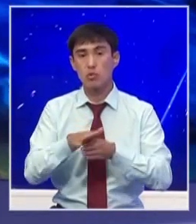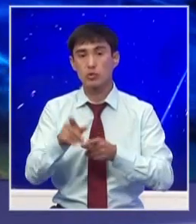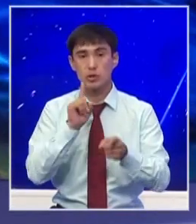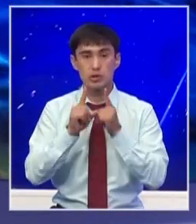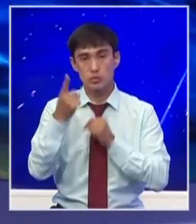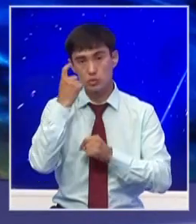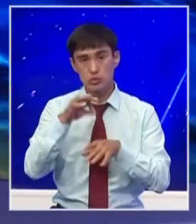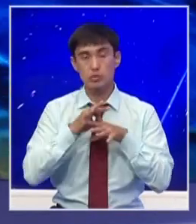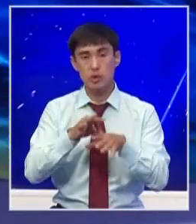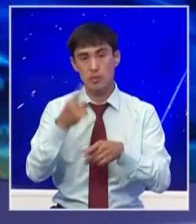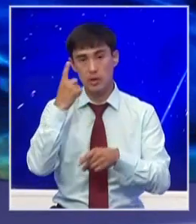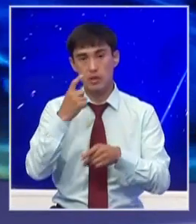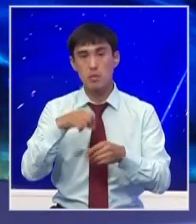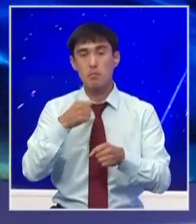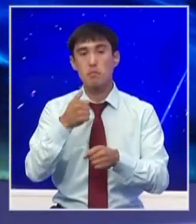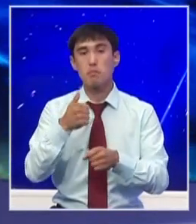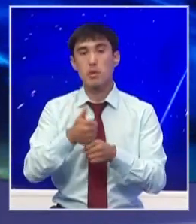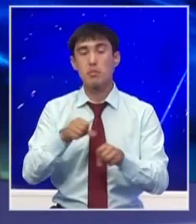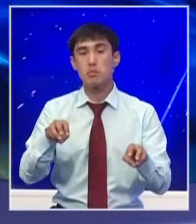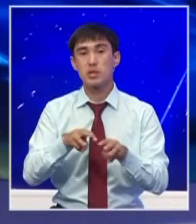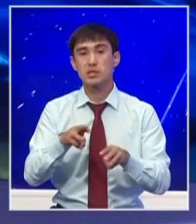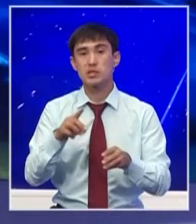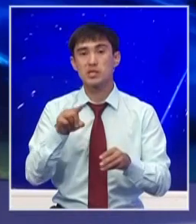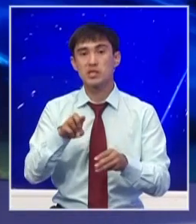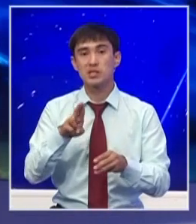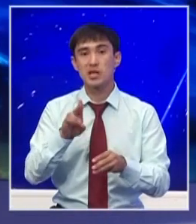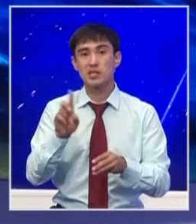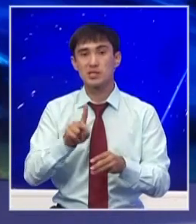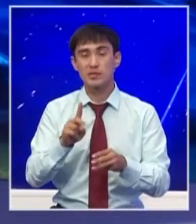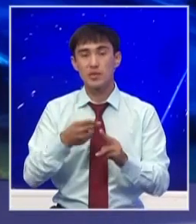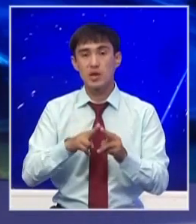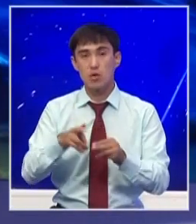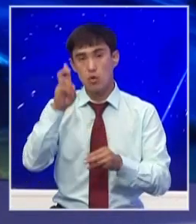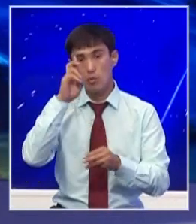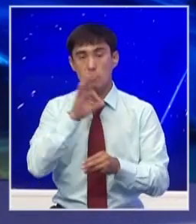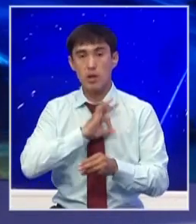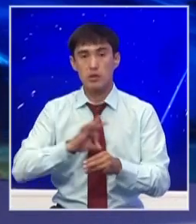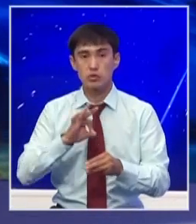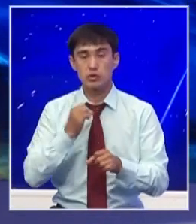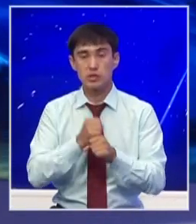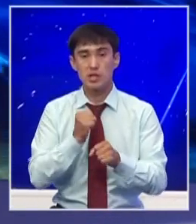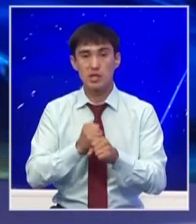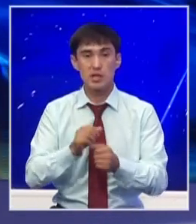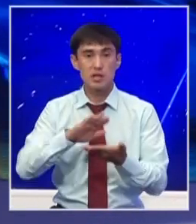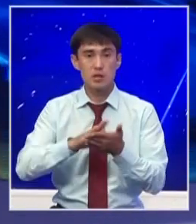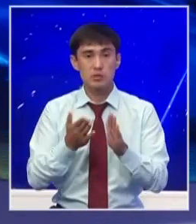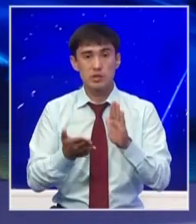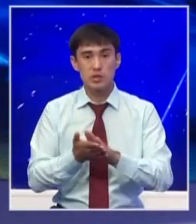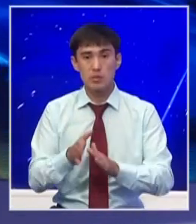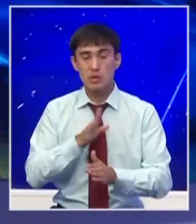деп хабарлайды премьер-министр.кз. Үкімет шарт талаптарын бұзған жер қойнауын пайдаланушылармен жасалған келісім шарттар